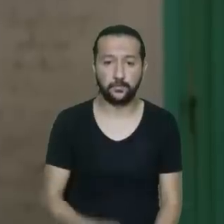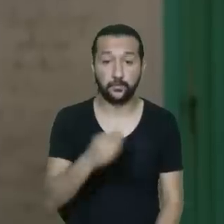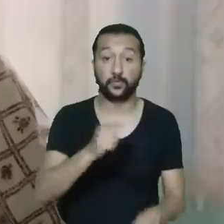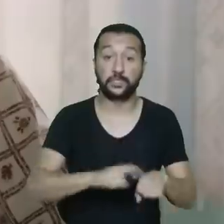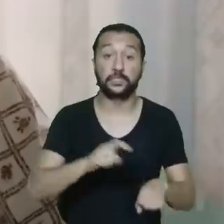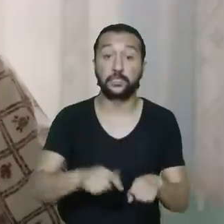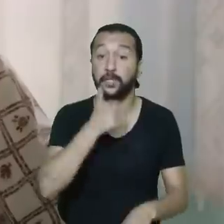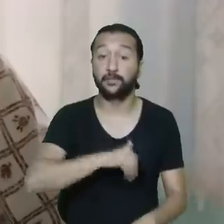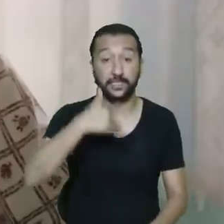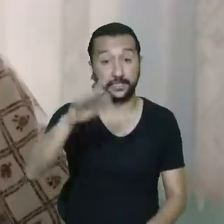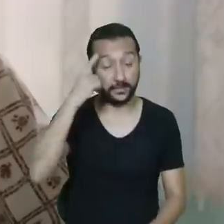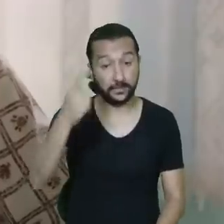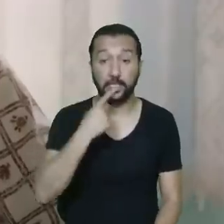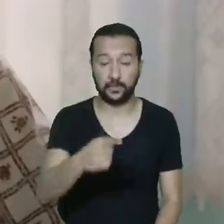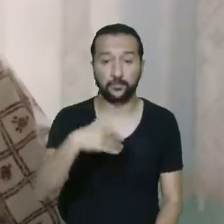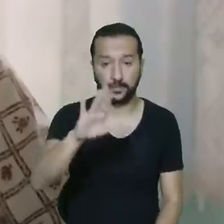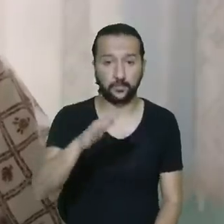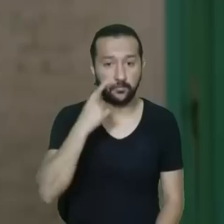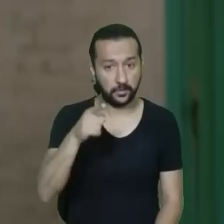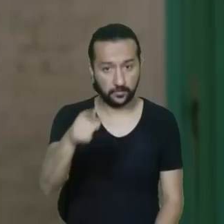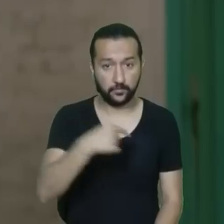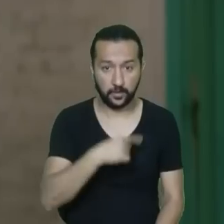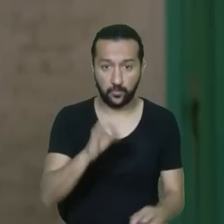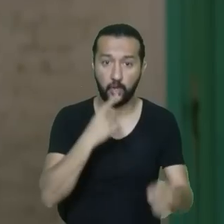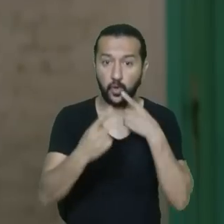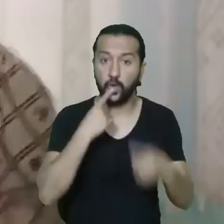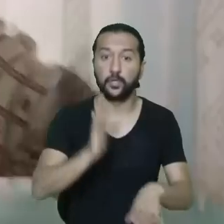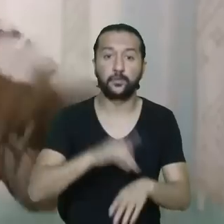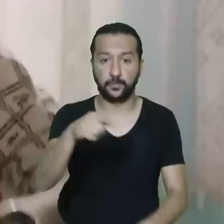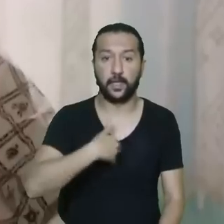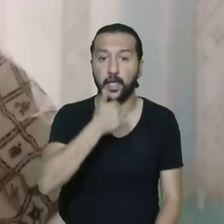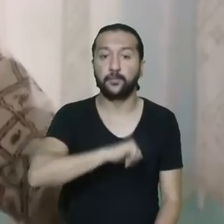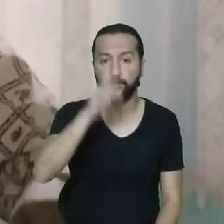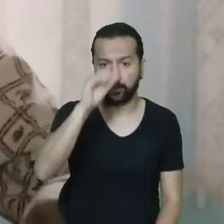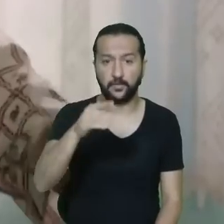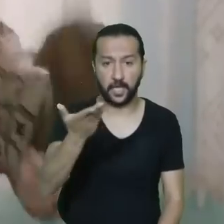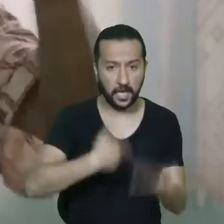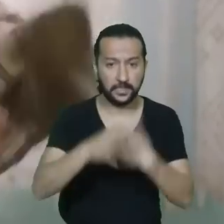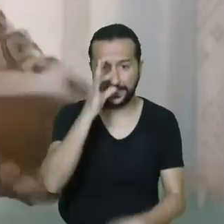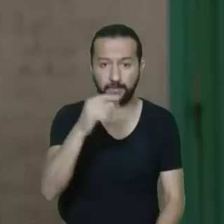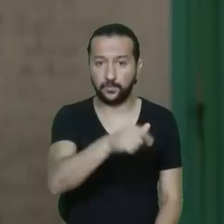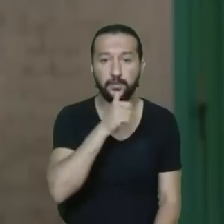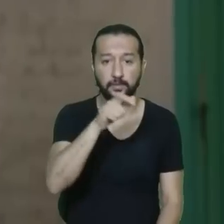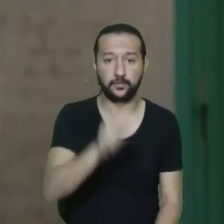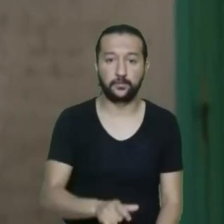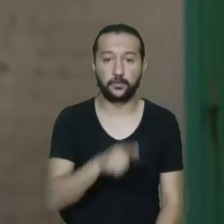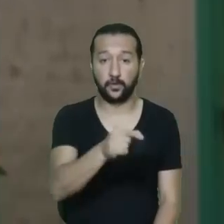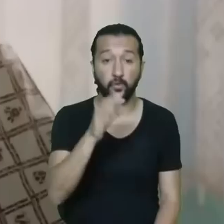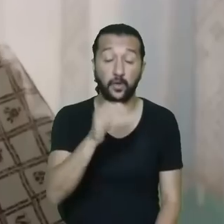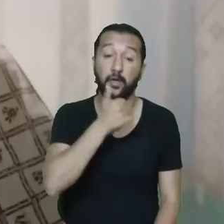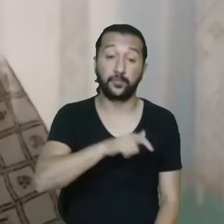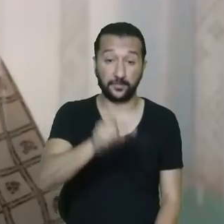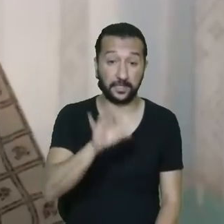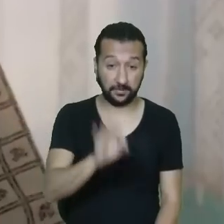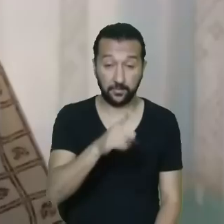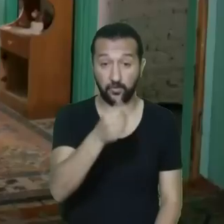Çok sinirliyim abi, git başımdan. Bana bak. Benimle böyle konuşamazsın. Ben senin abinim. Anlatacağım. Kim bu lan? Çok abimsin